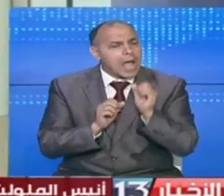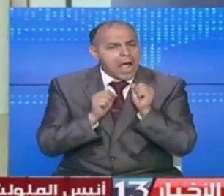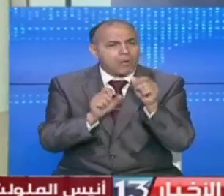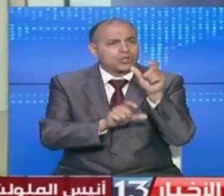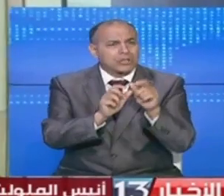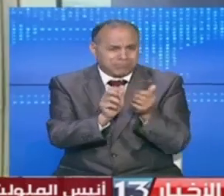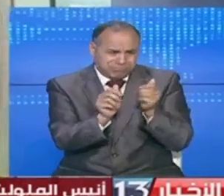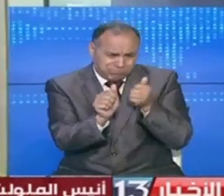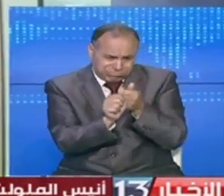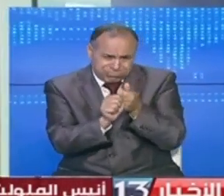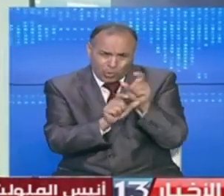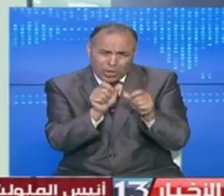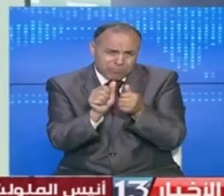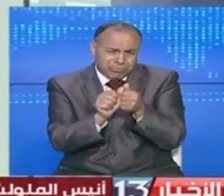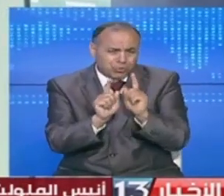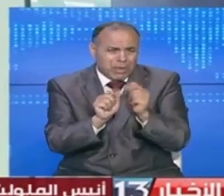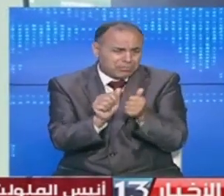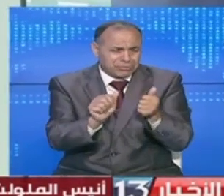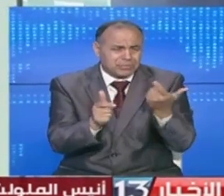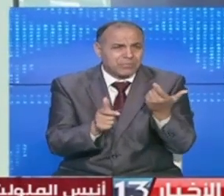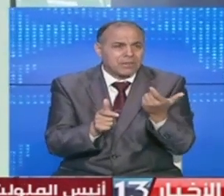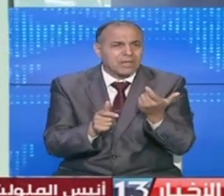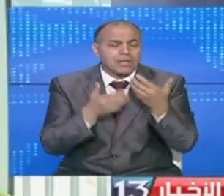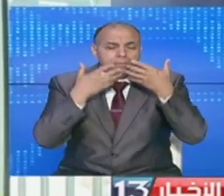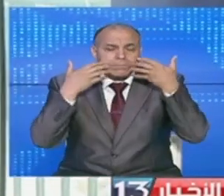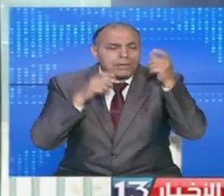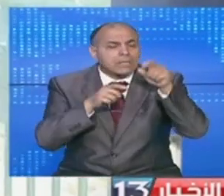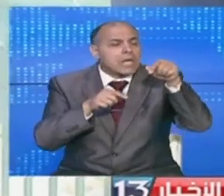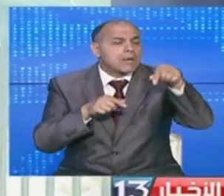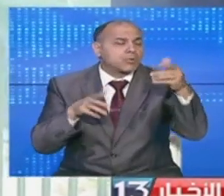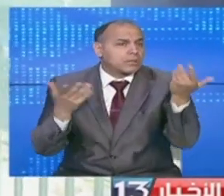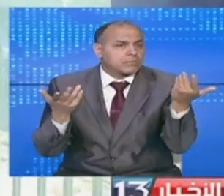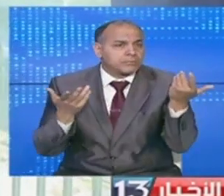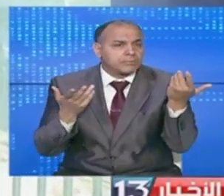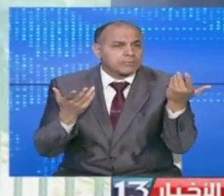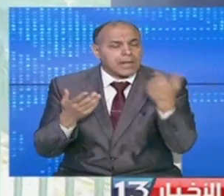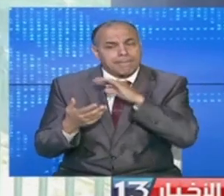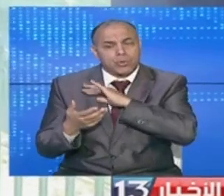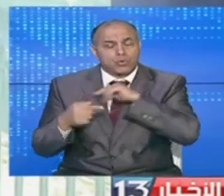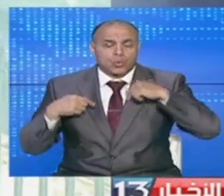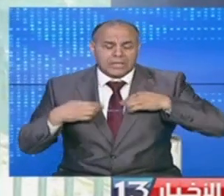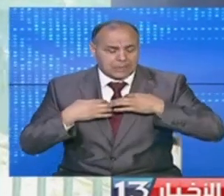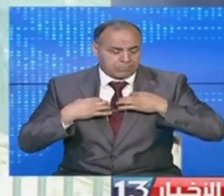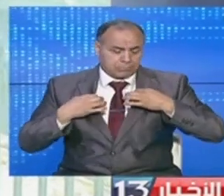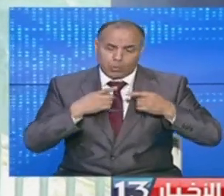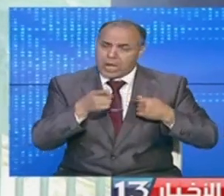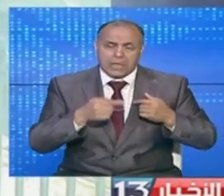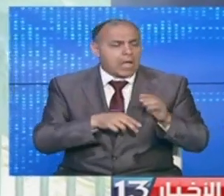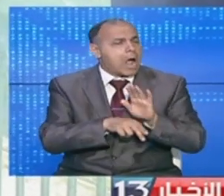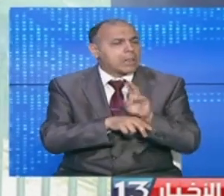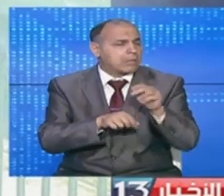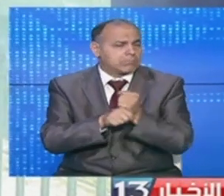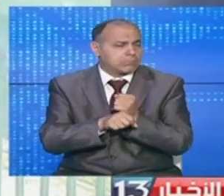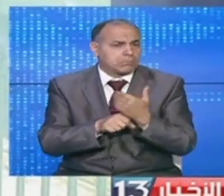العباد ما تتسقش لبعضها. ثم حاجه اخرى بالنسبه للبافيات للمواطنين، هذيك مسؤوليه الحكومه والدوله هي توفرها،